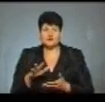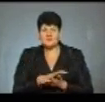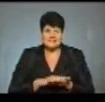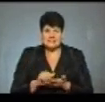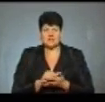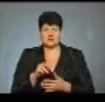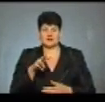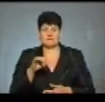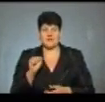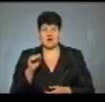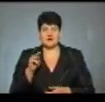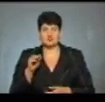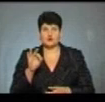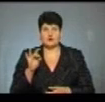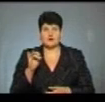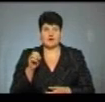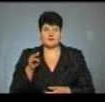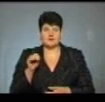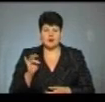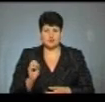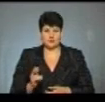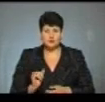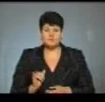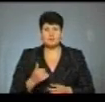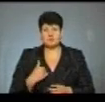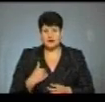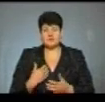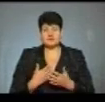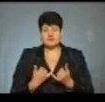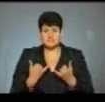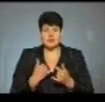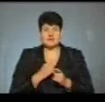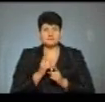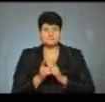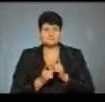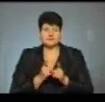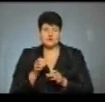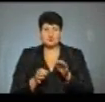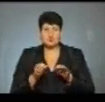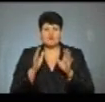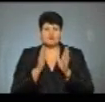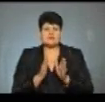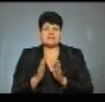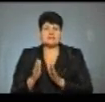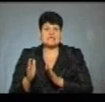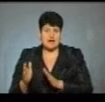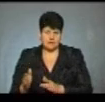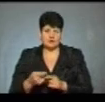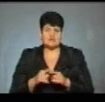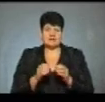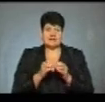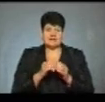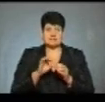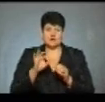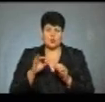мажоритарку. Ми, скажімо так, зараз перезагрузили судову систему. Це